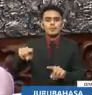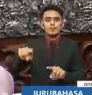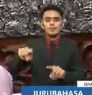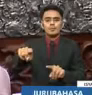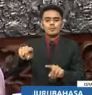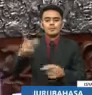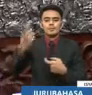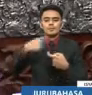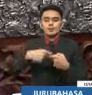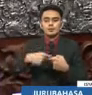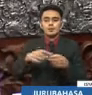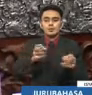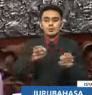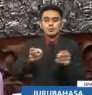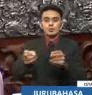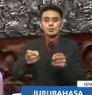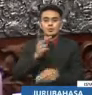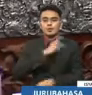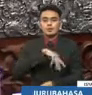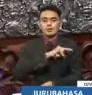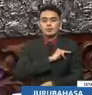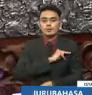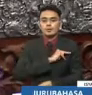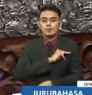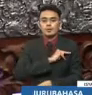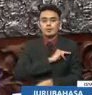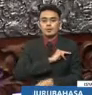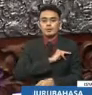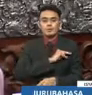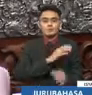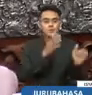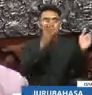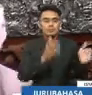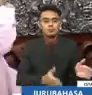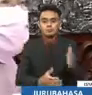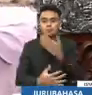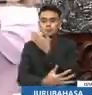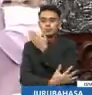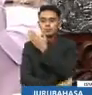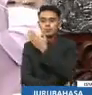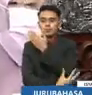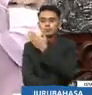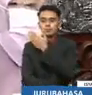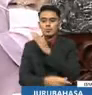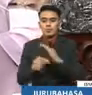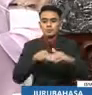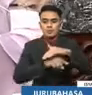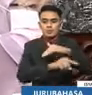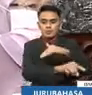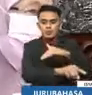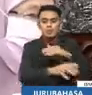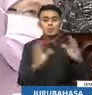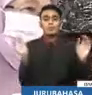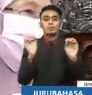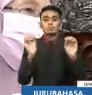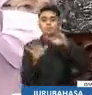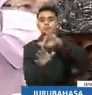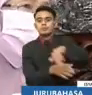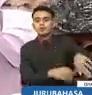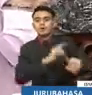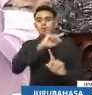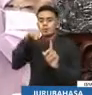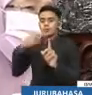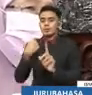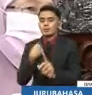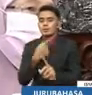lanjut berkait dengan usaha-usaha Kementerian supaya golongan rentan di pedalaman tidak terpinggir bila kita